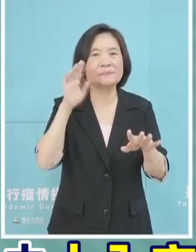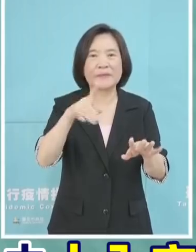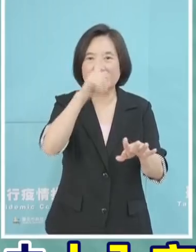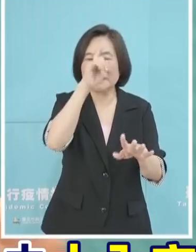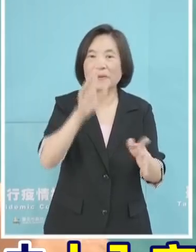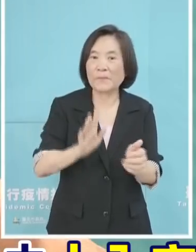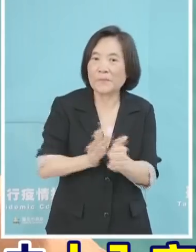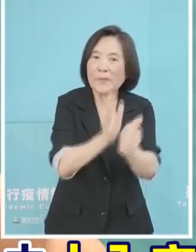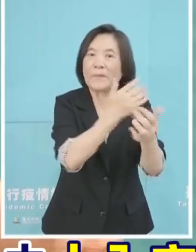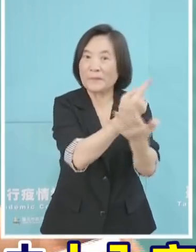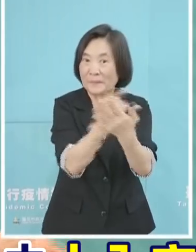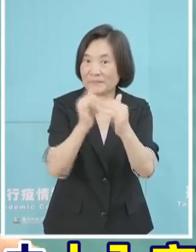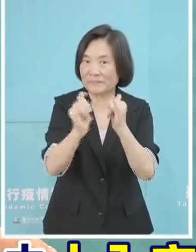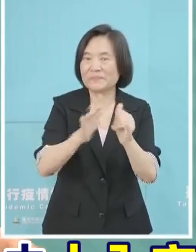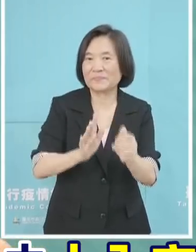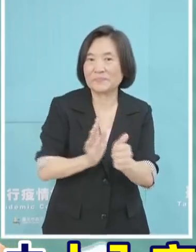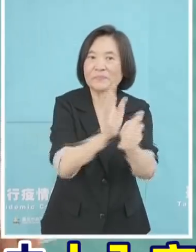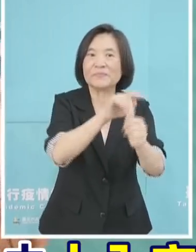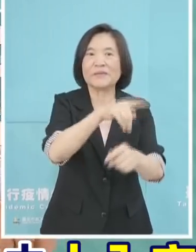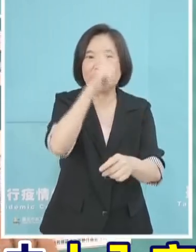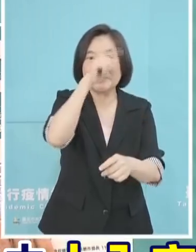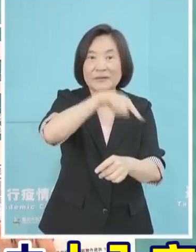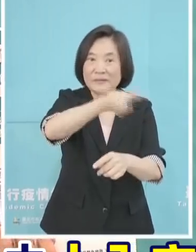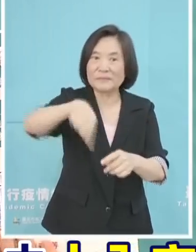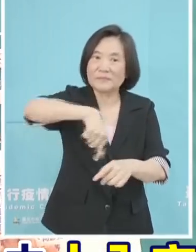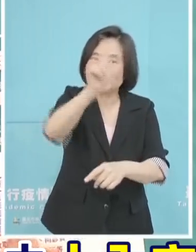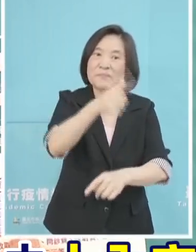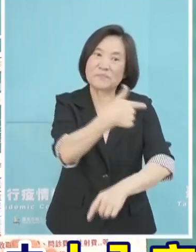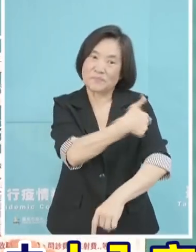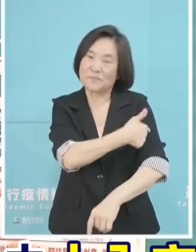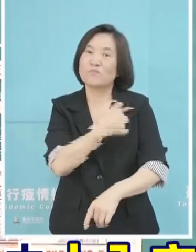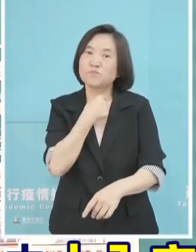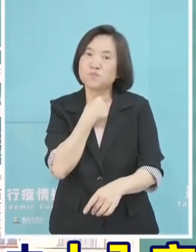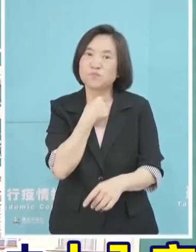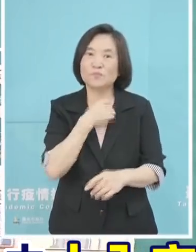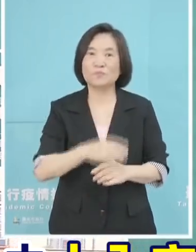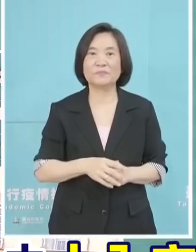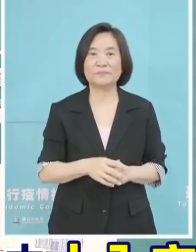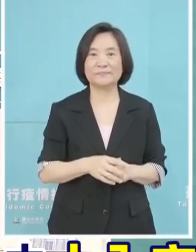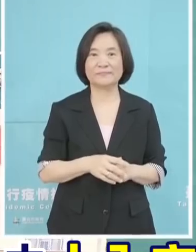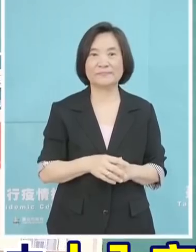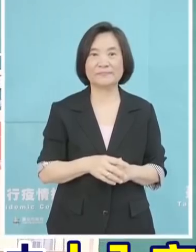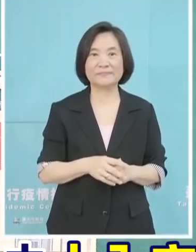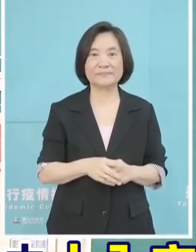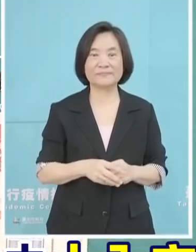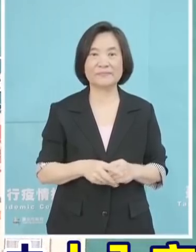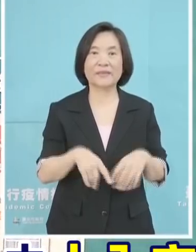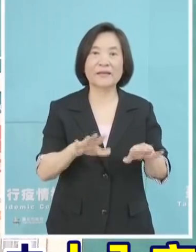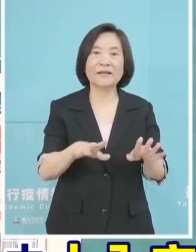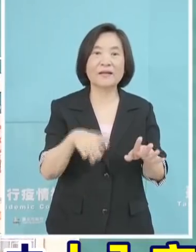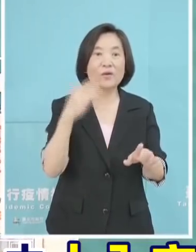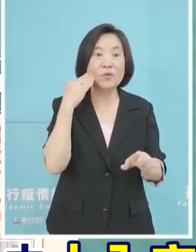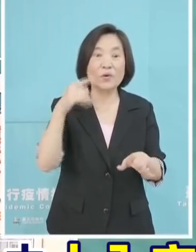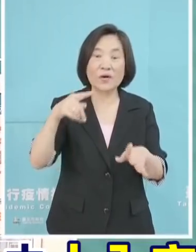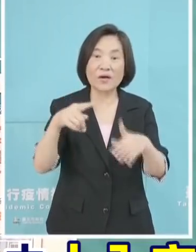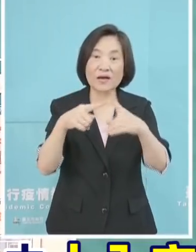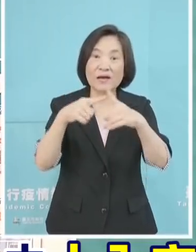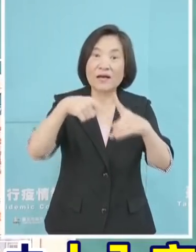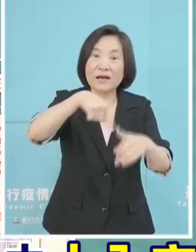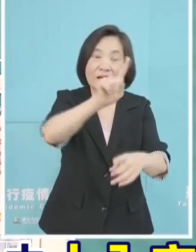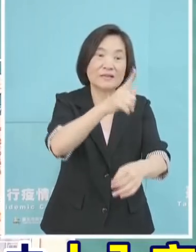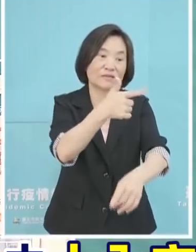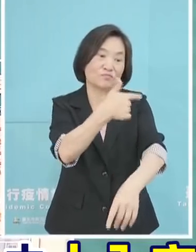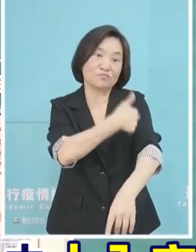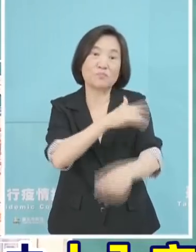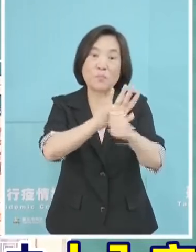市民哦，这个提高这个接种率，你知道哈。那另外一个是这样的哦，既然他来打疫苗，你知道吗？你就